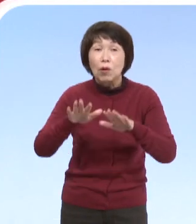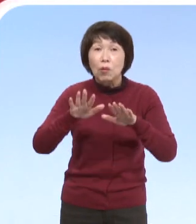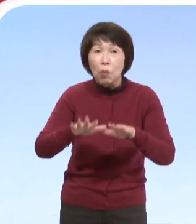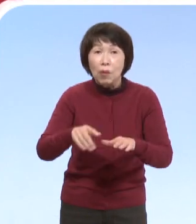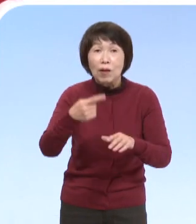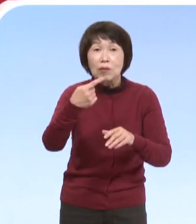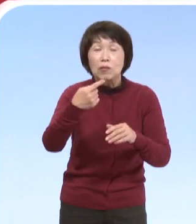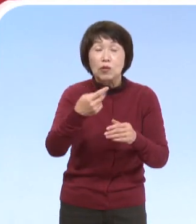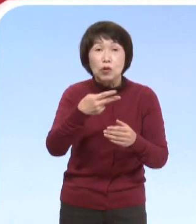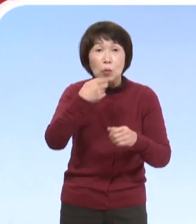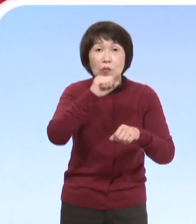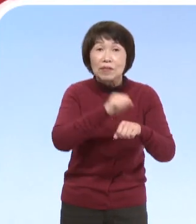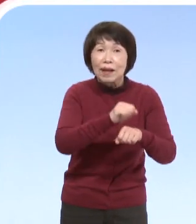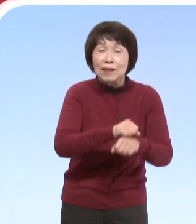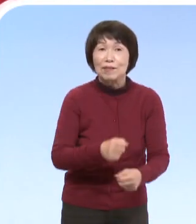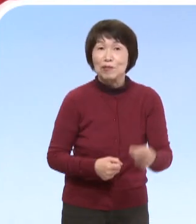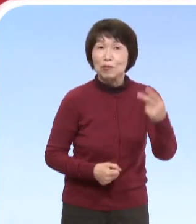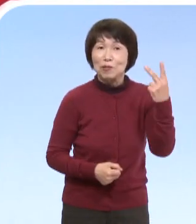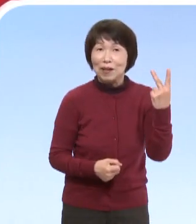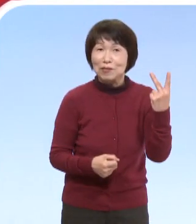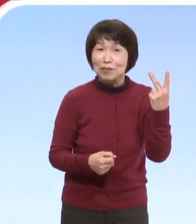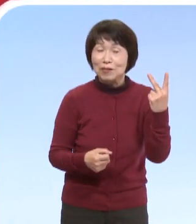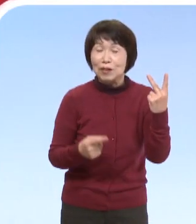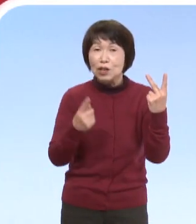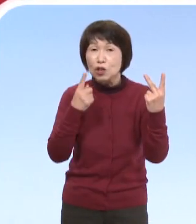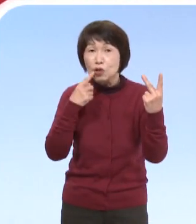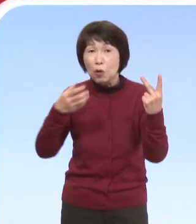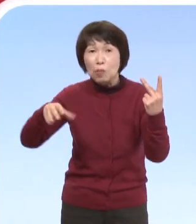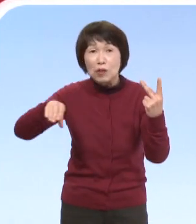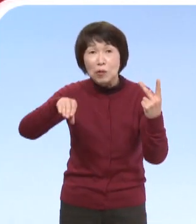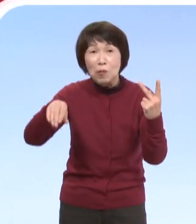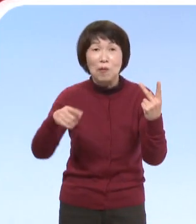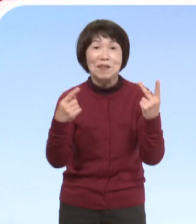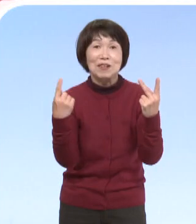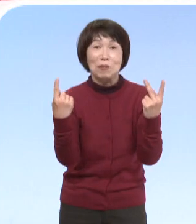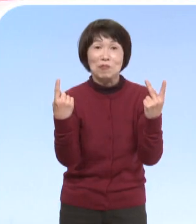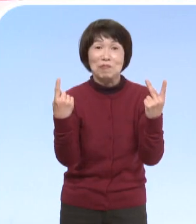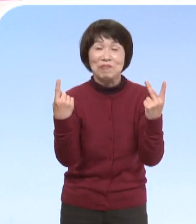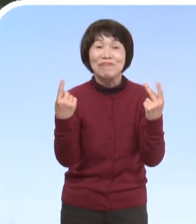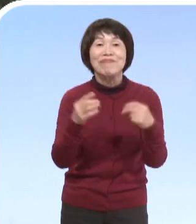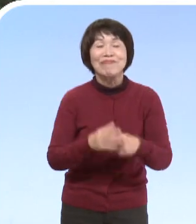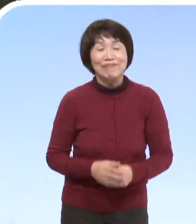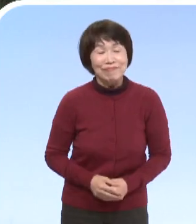と1つの調味料が主役です。まずは深山農園の椎茸